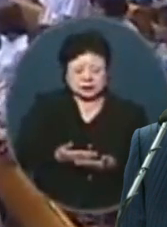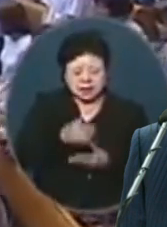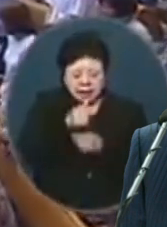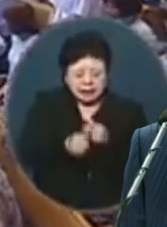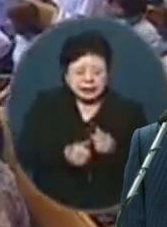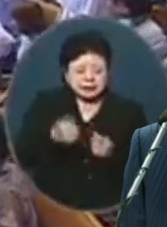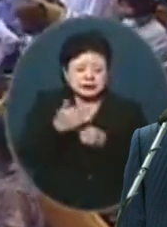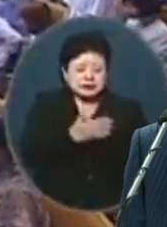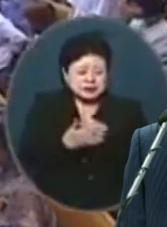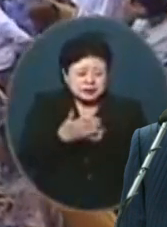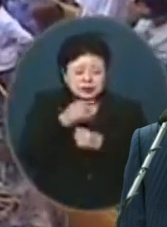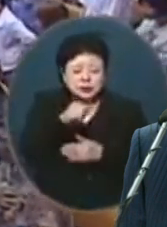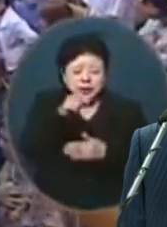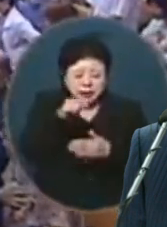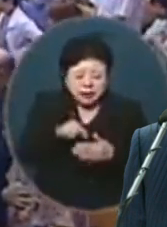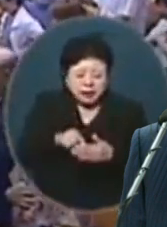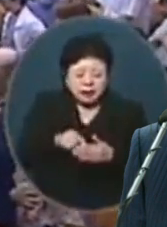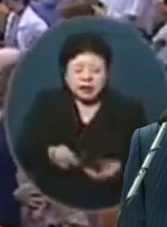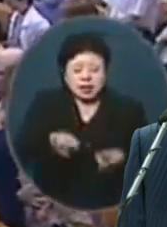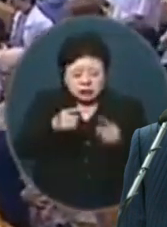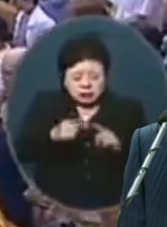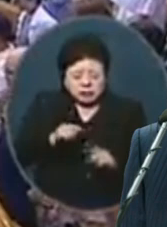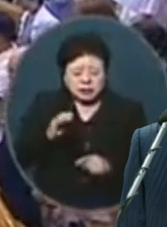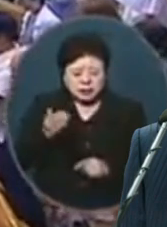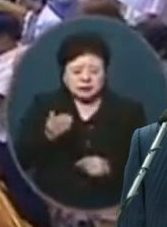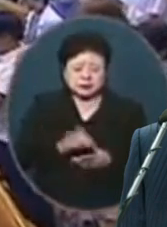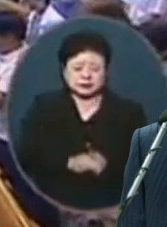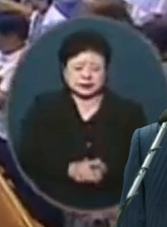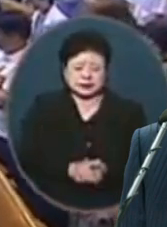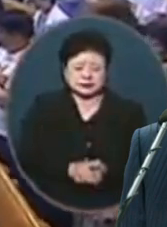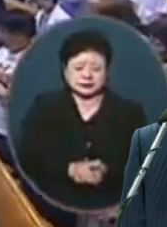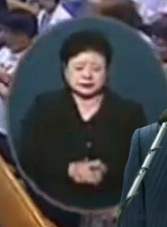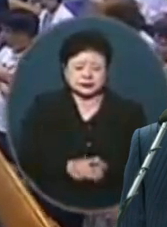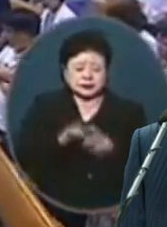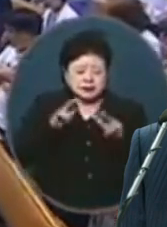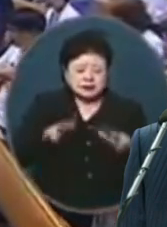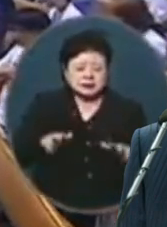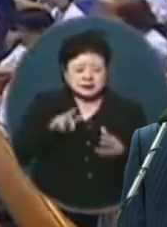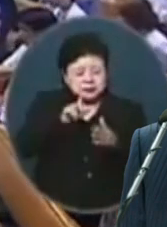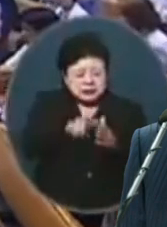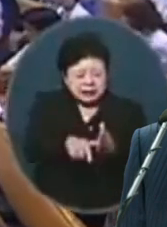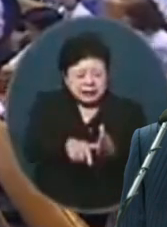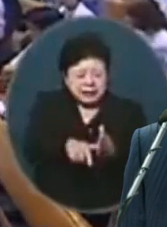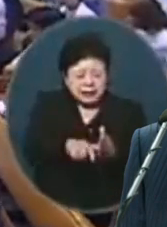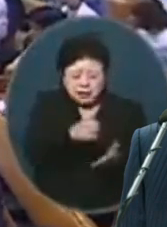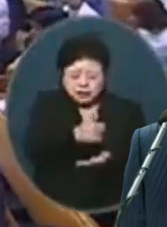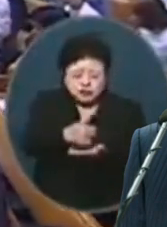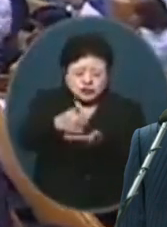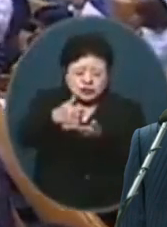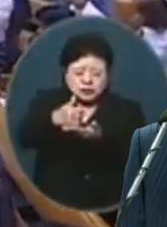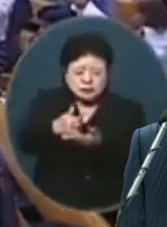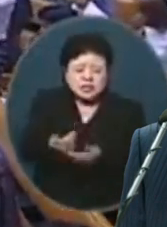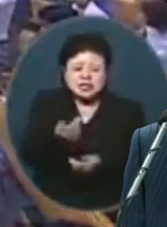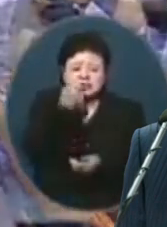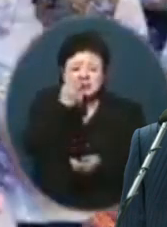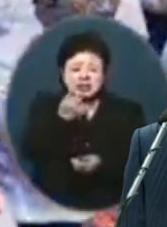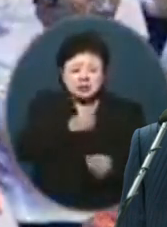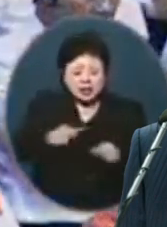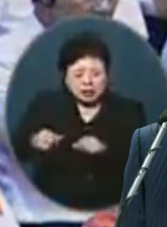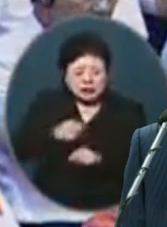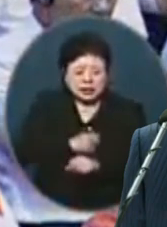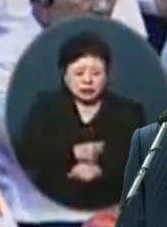하나님 은혜 속에 들어오기를 원하십니다. 이 시간에 주님의 생명의